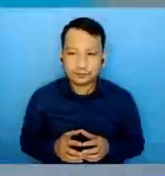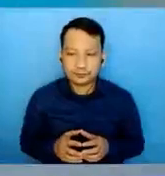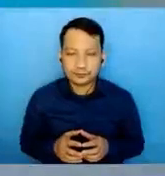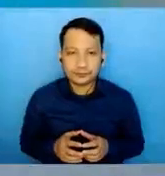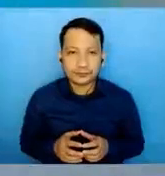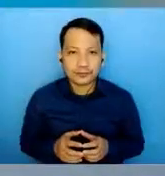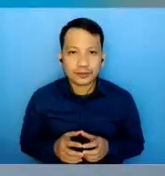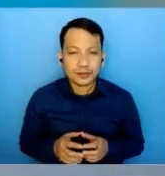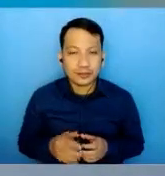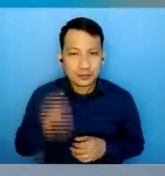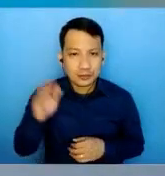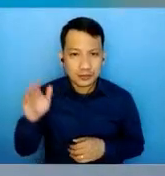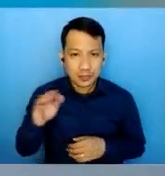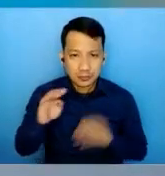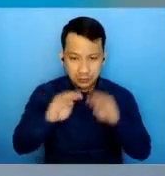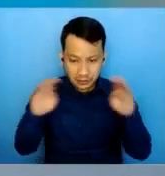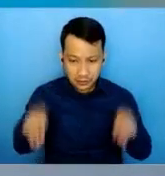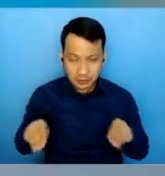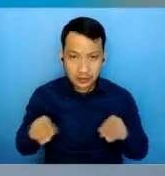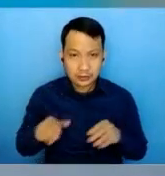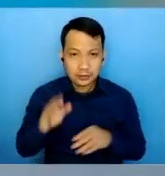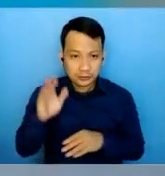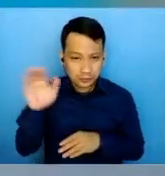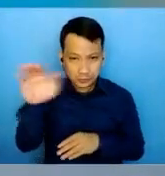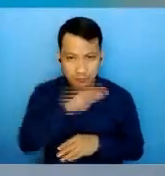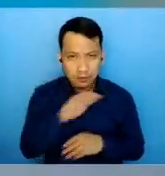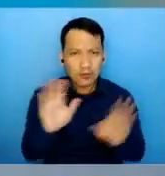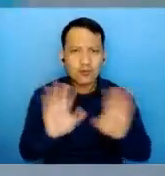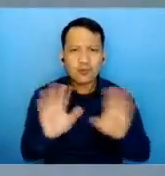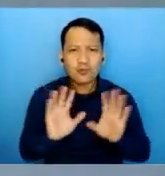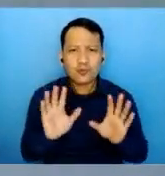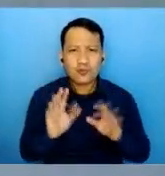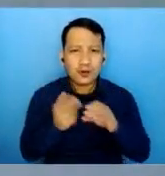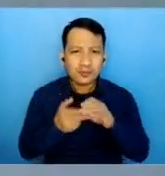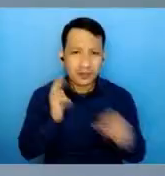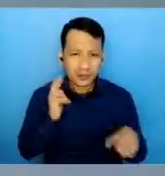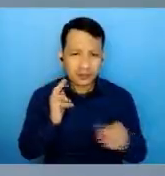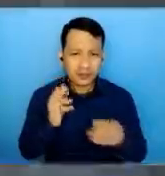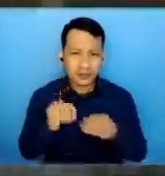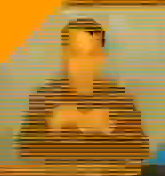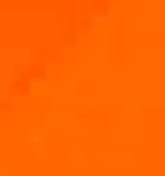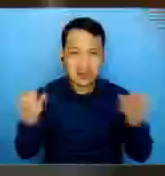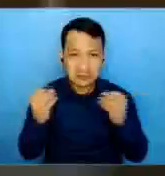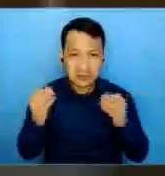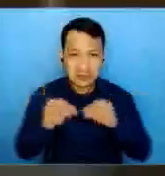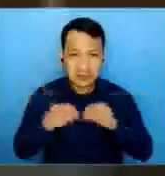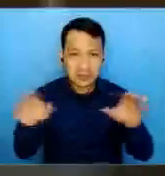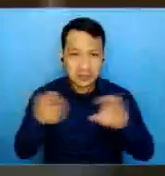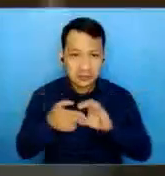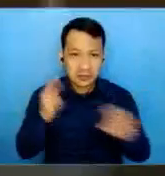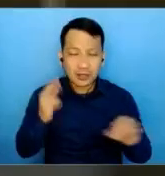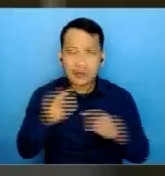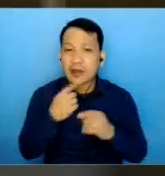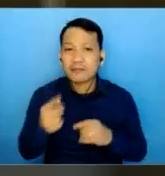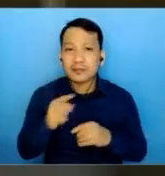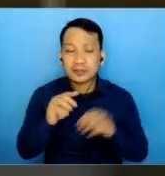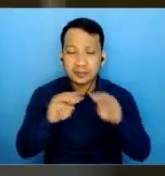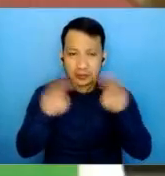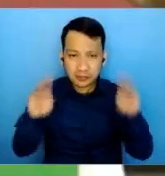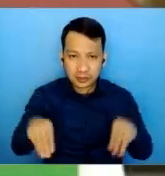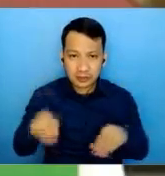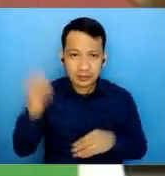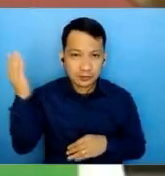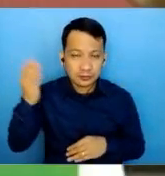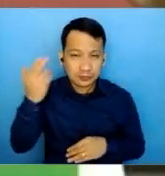Nanawagan ang Malacanang sa grupo ng mga nurse na huwag ituloy ang planong mass resignation. Sinabi Palas spokesman Harry Roque na ipinag-utos naman ni